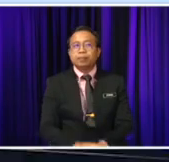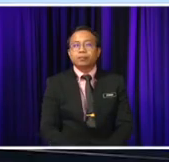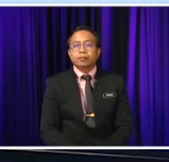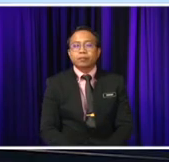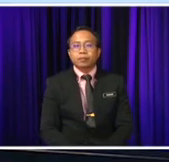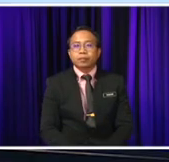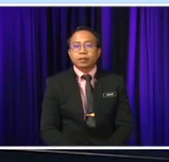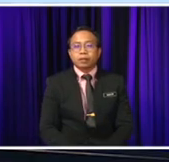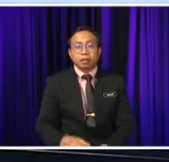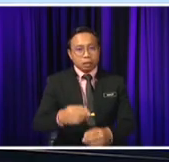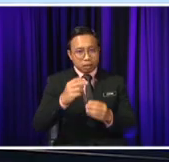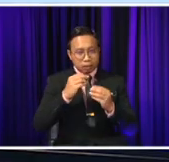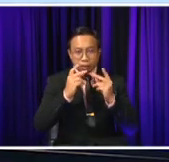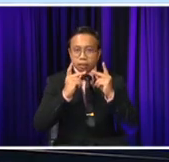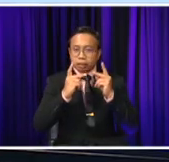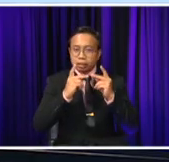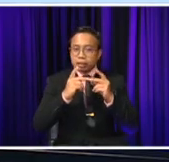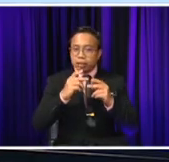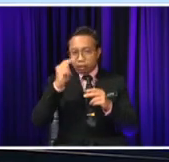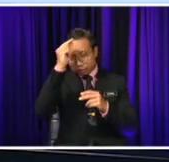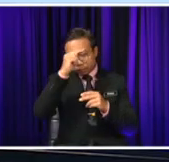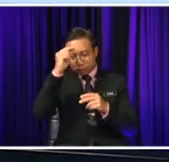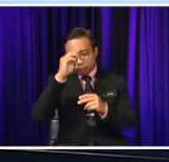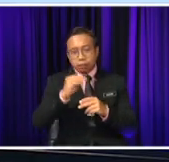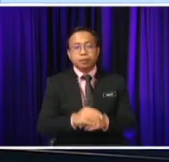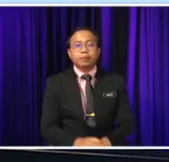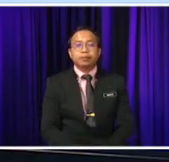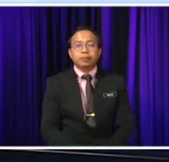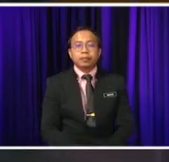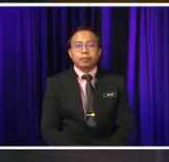hadis ilah hadis Nabi Muhammad Shallallahu Alaihi Wasallam Alhamdulillah